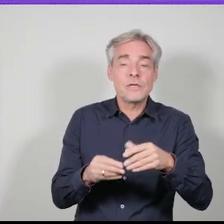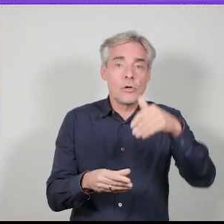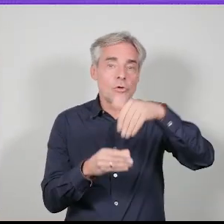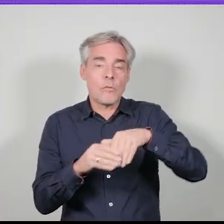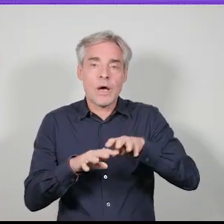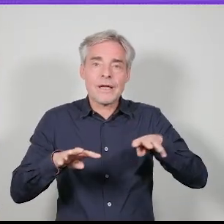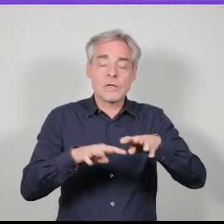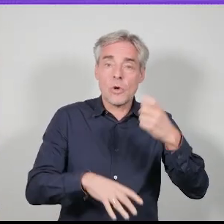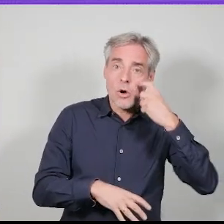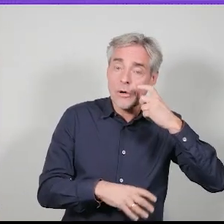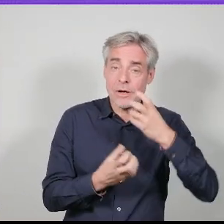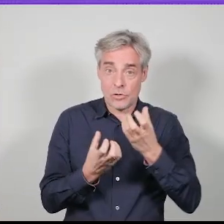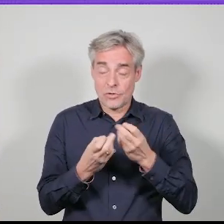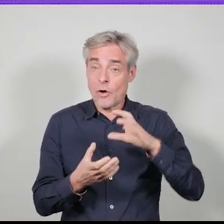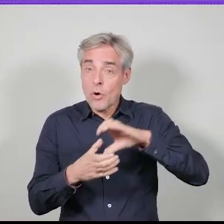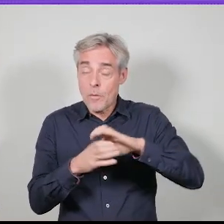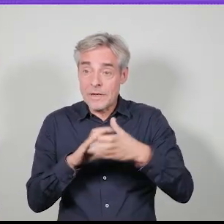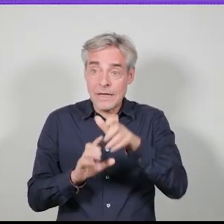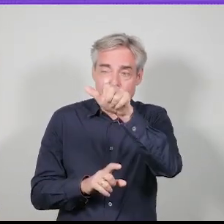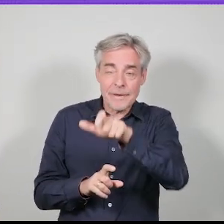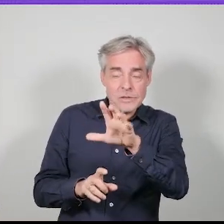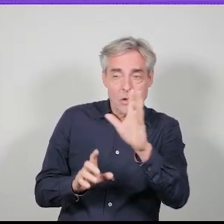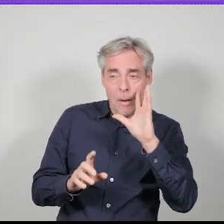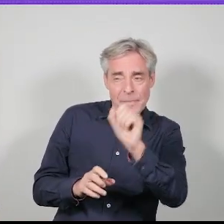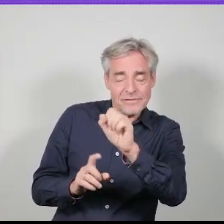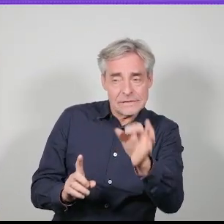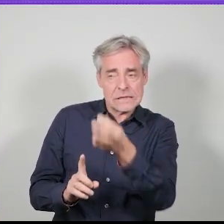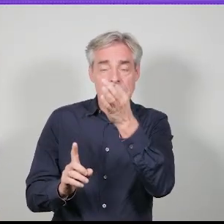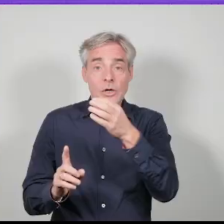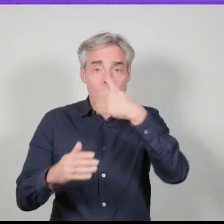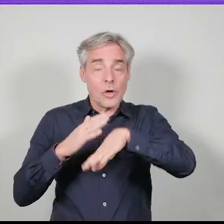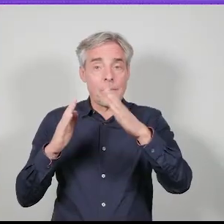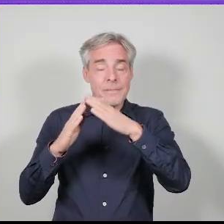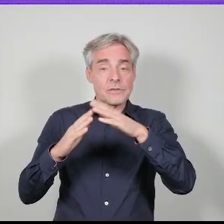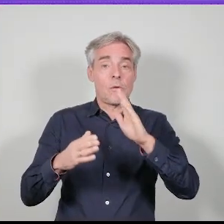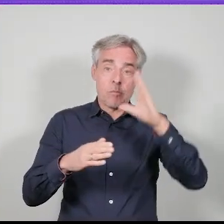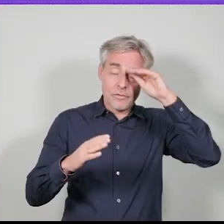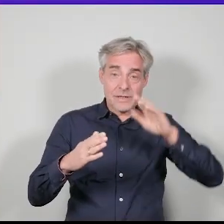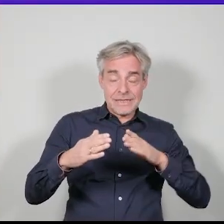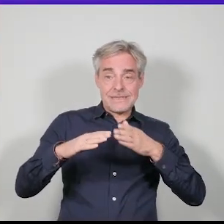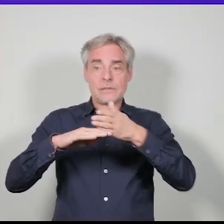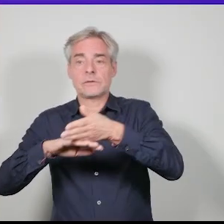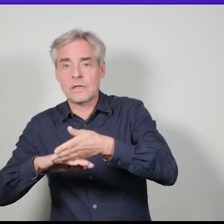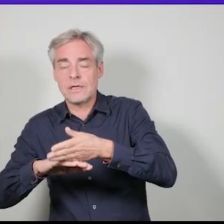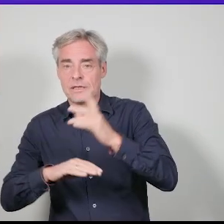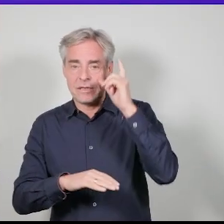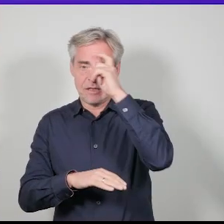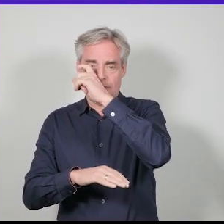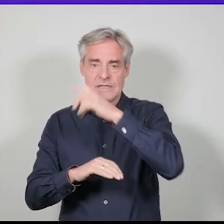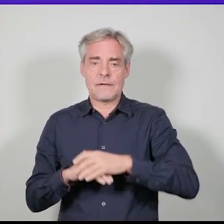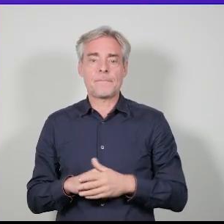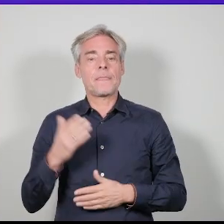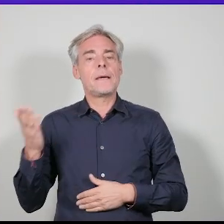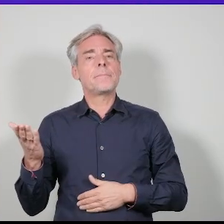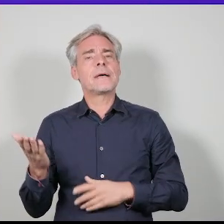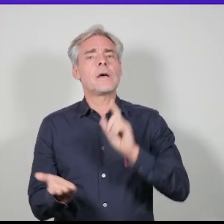réseaux. C'est extrêmement compliqué de faire rentrer des professionnels à domicile chez des personnes. Mais cet endroit porté